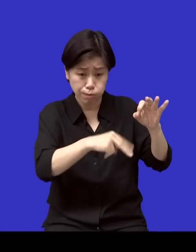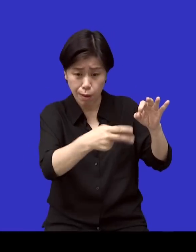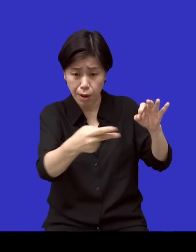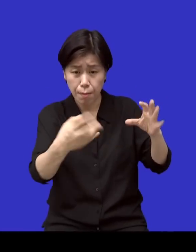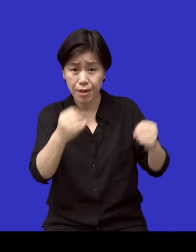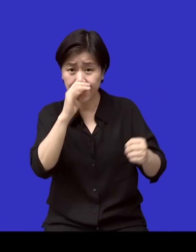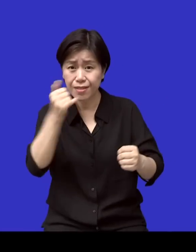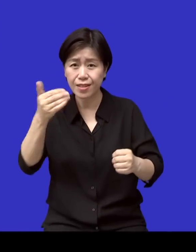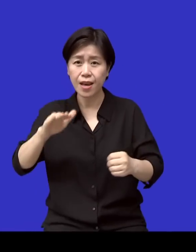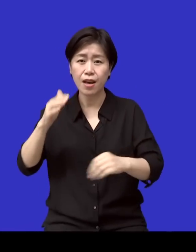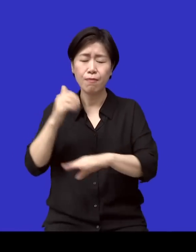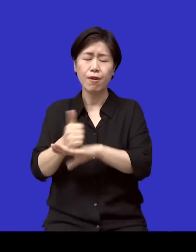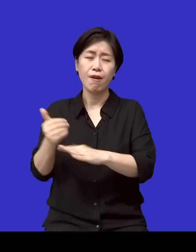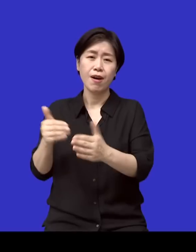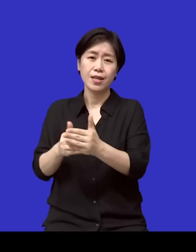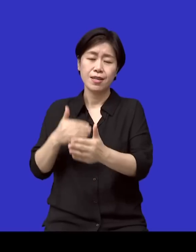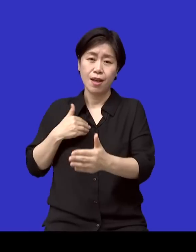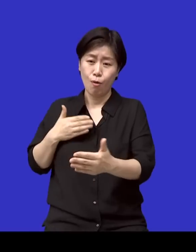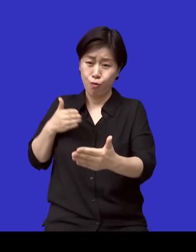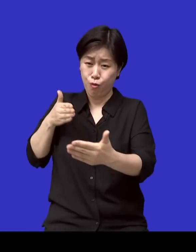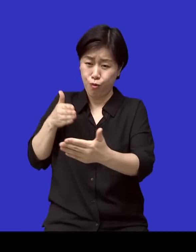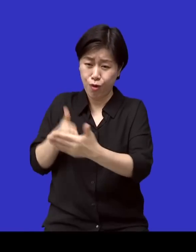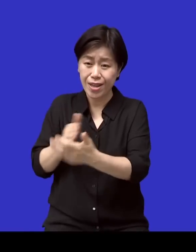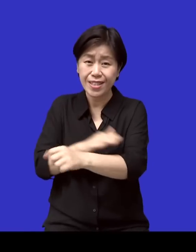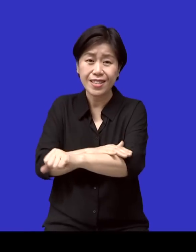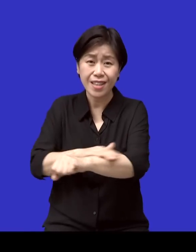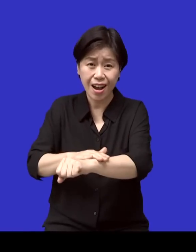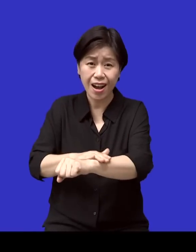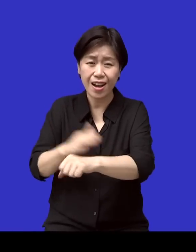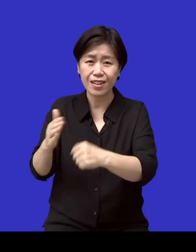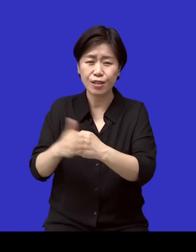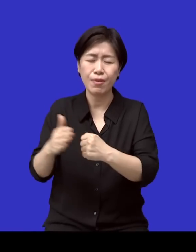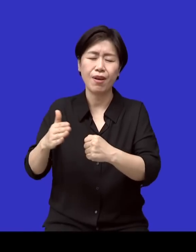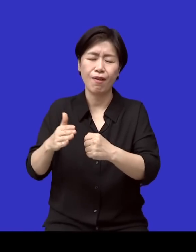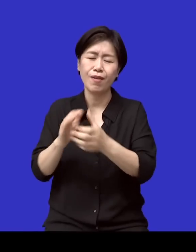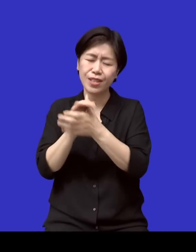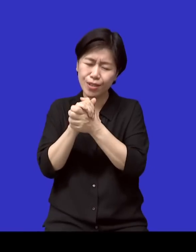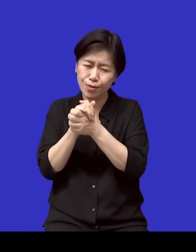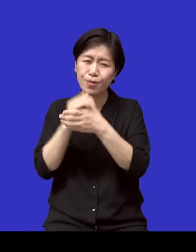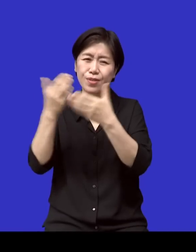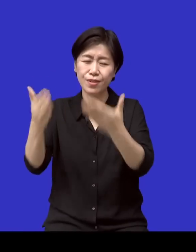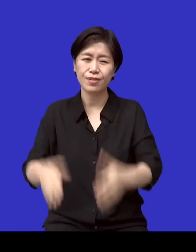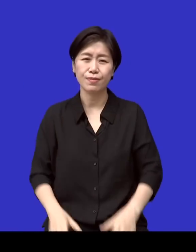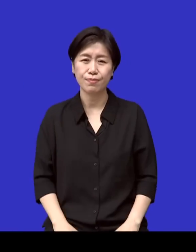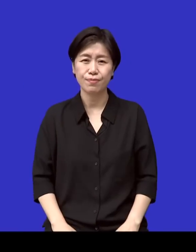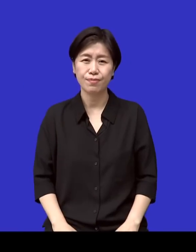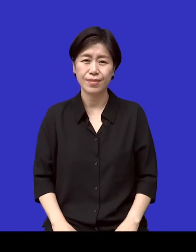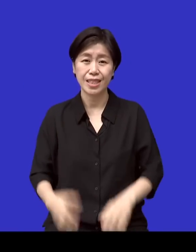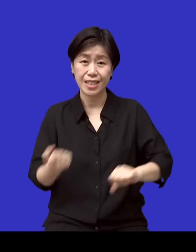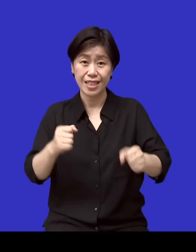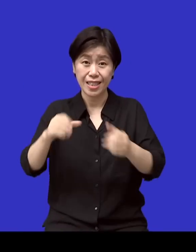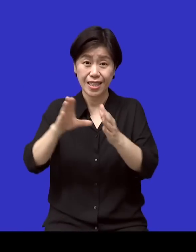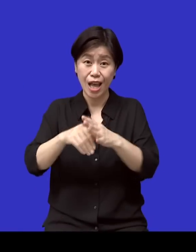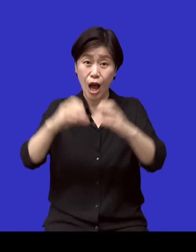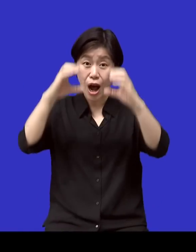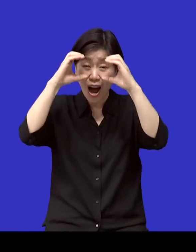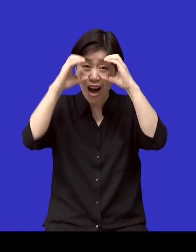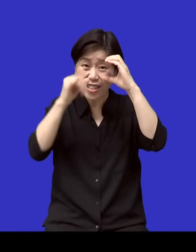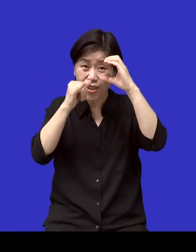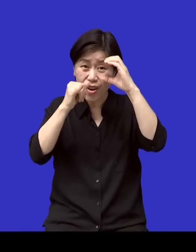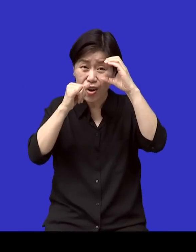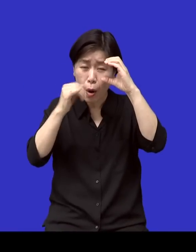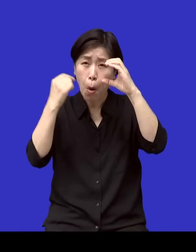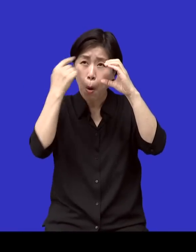그런 기쁨들이 벅차올라서 예. 사실은 고글 때문에 안 보였지만 안에 눈물을 울고 흘리면서 있었구나. 기도를 한 부분이거든요. 예.